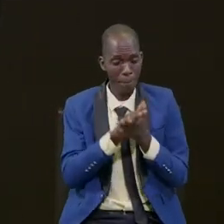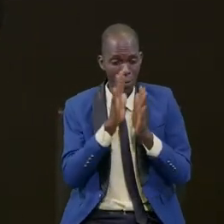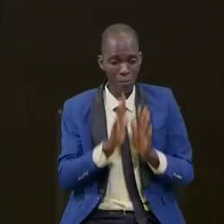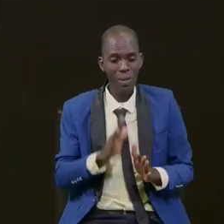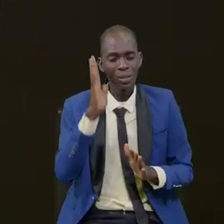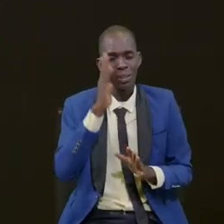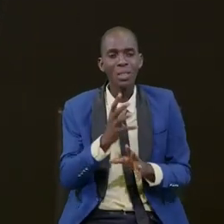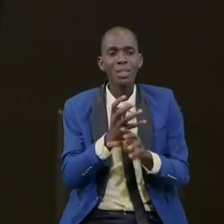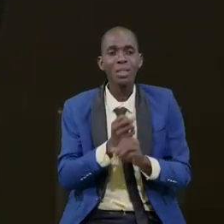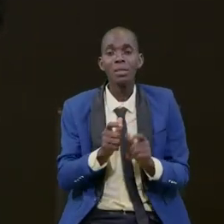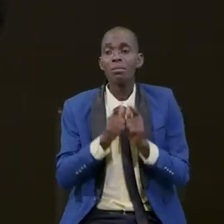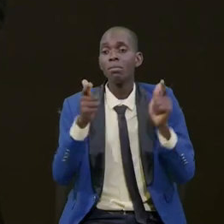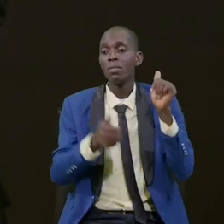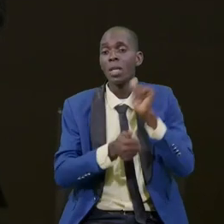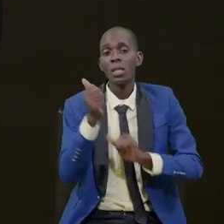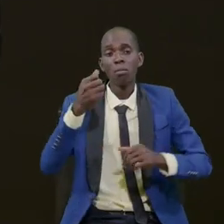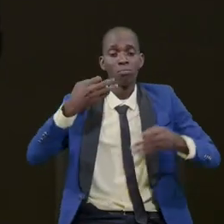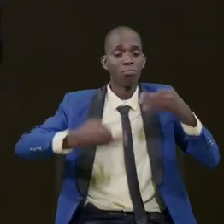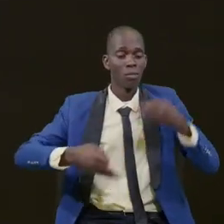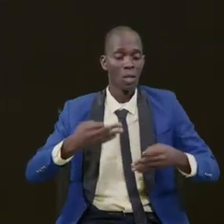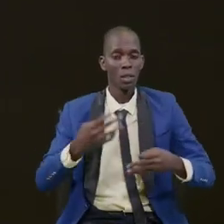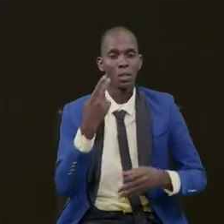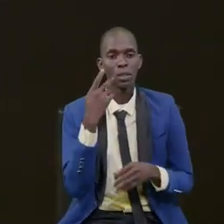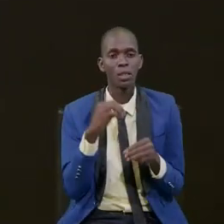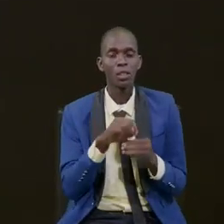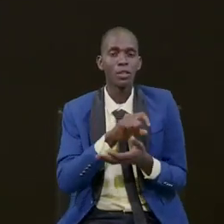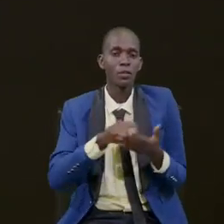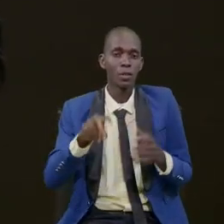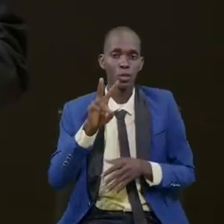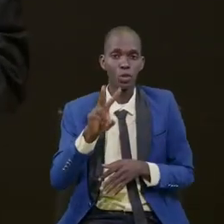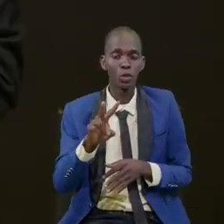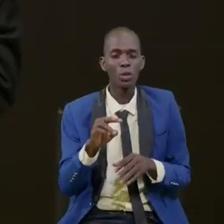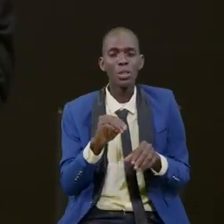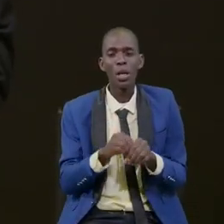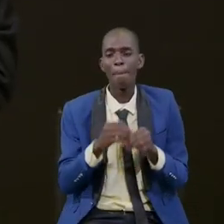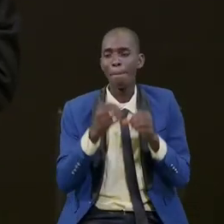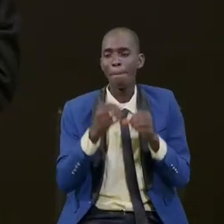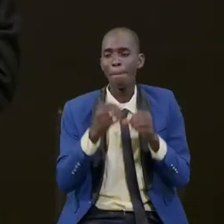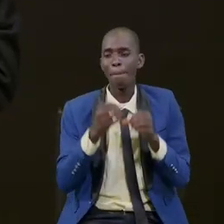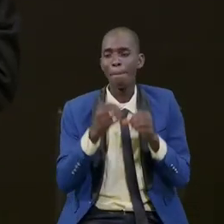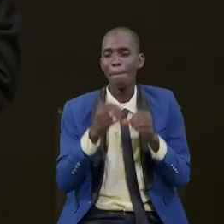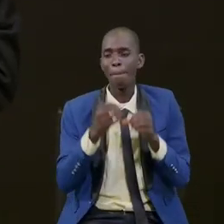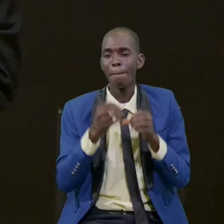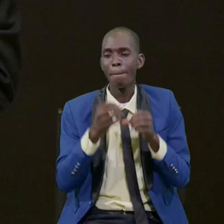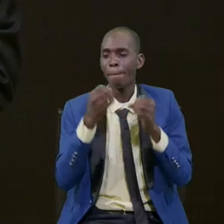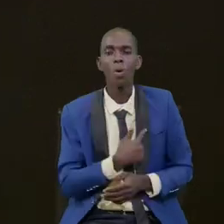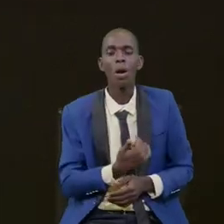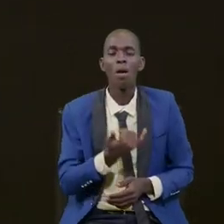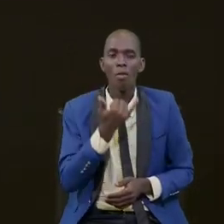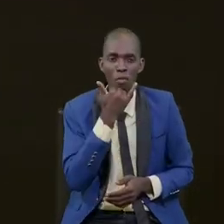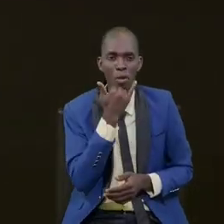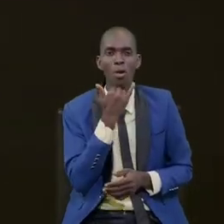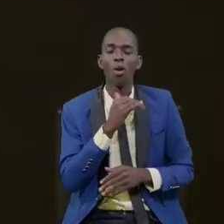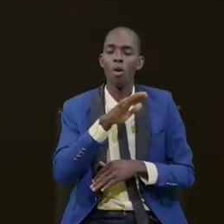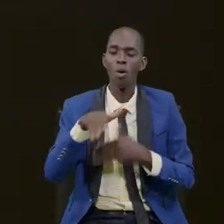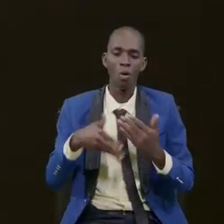enseigner, car vous savez que nous serons jugés plus sévèrement, nous croyants. Verset 2 qui dit que nous bronchons tous de